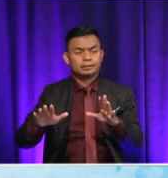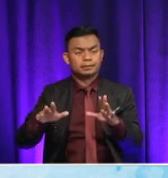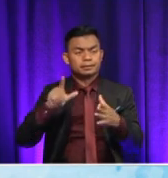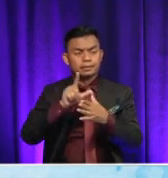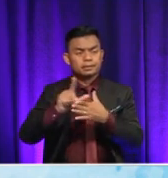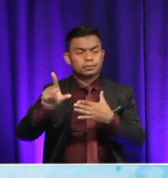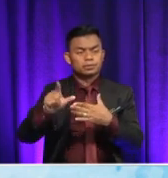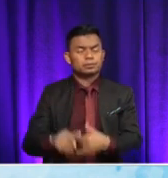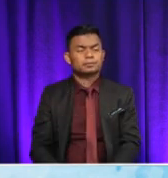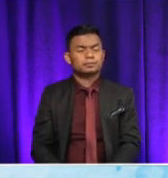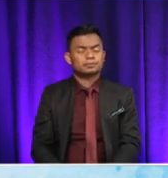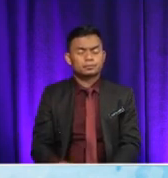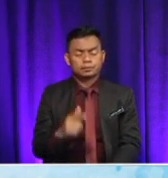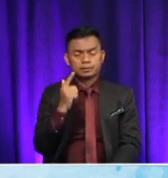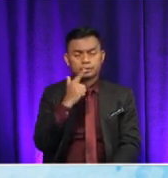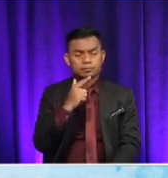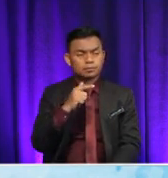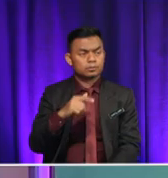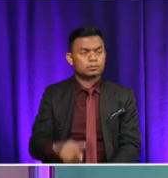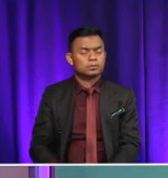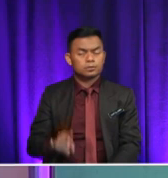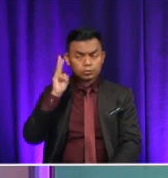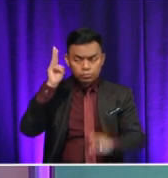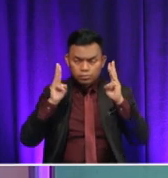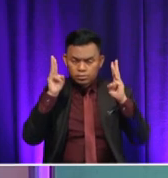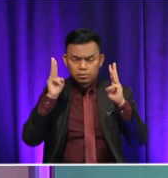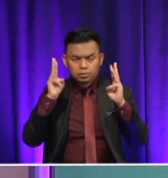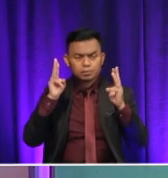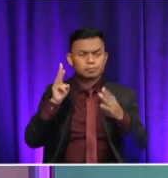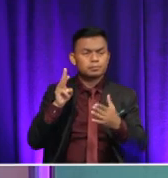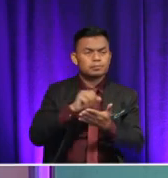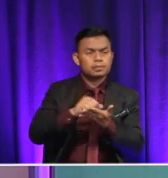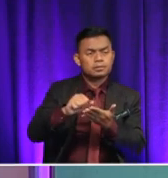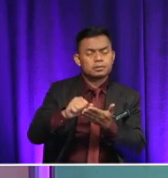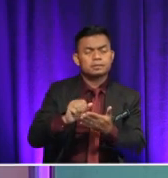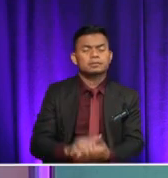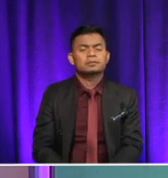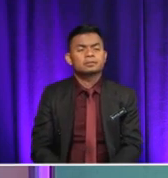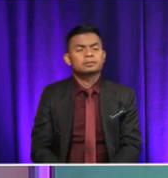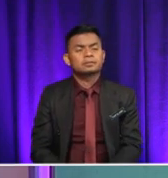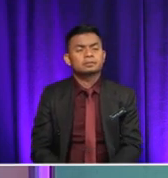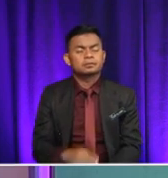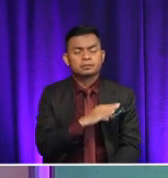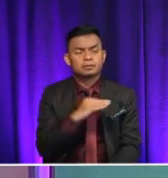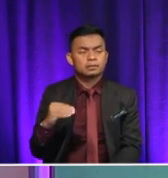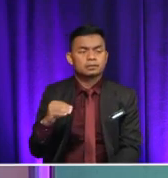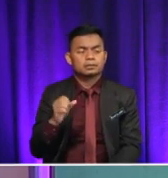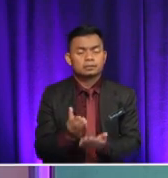dengan bensin cuci datang daripada tangki simpanan